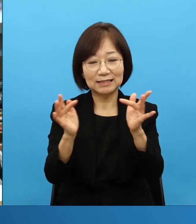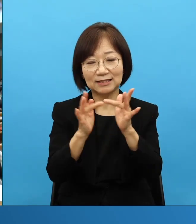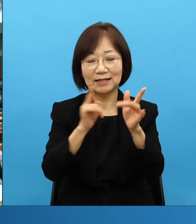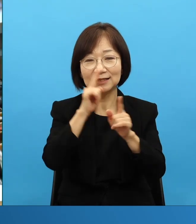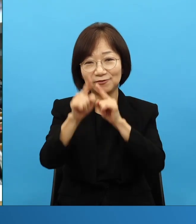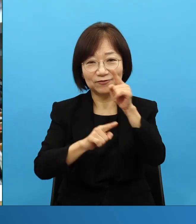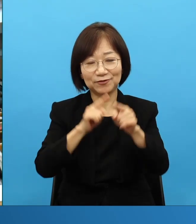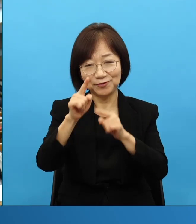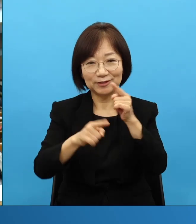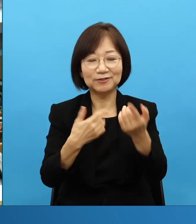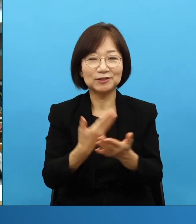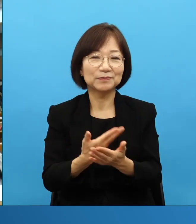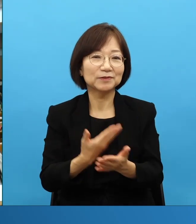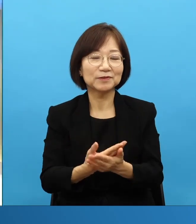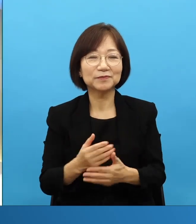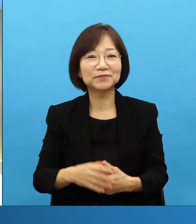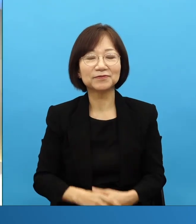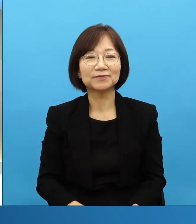위아.kr에서 등록받습니다.